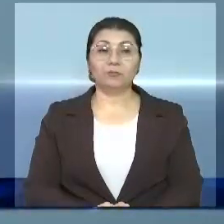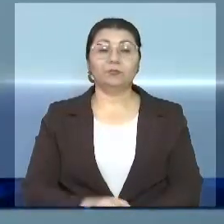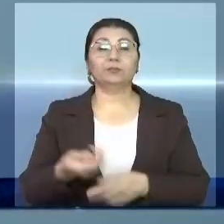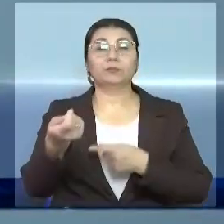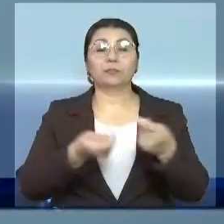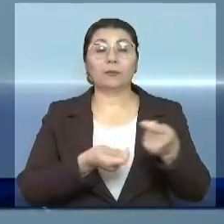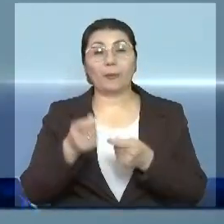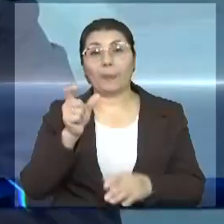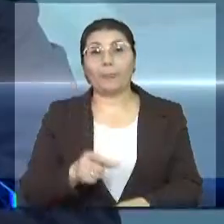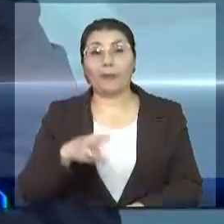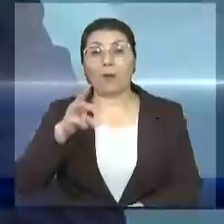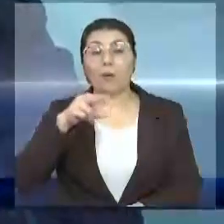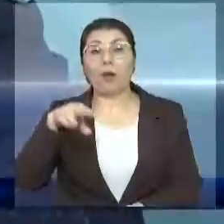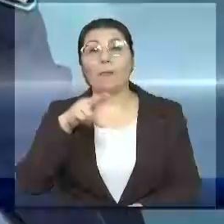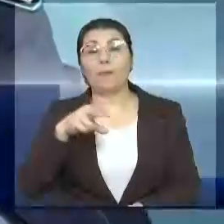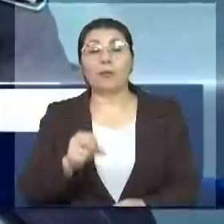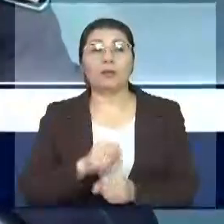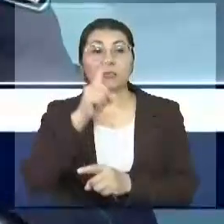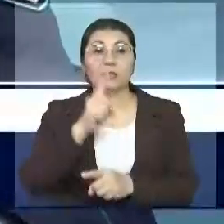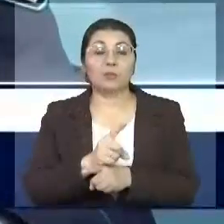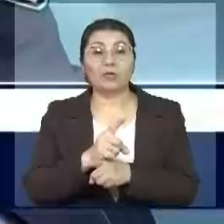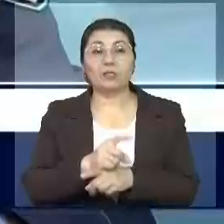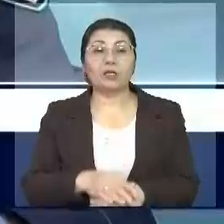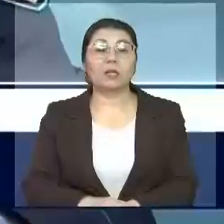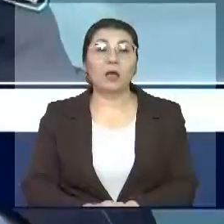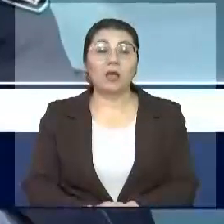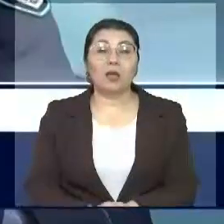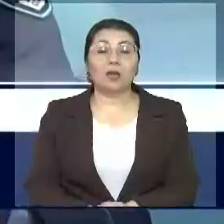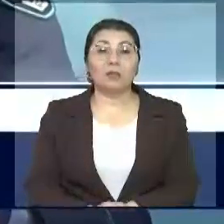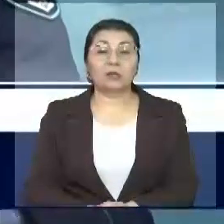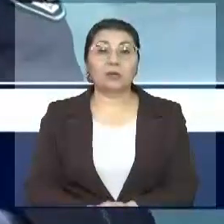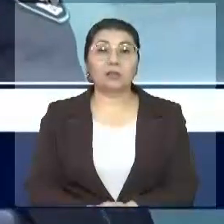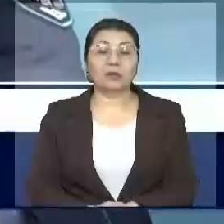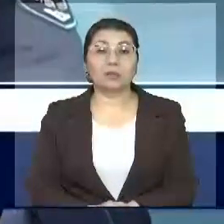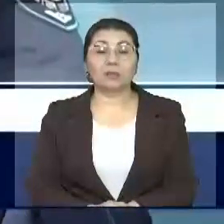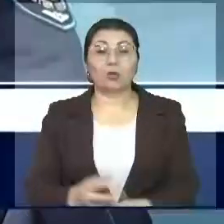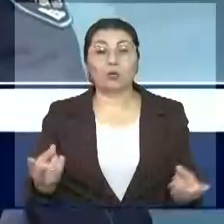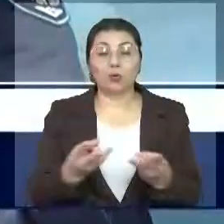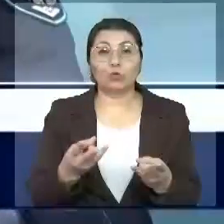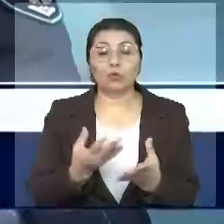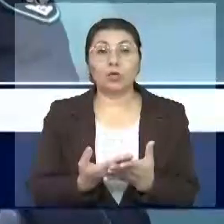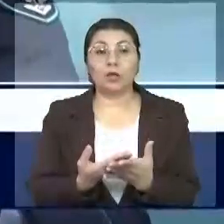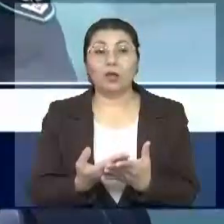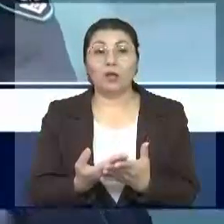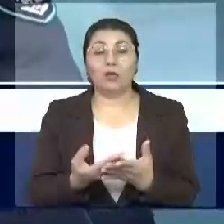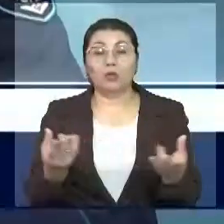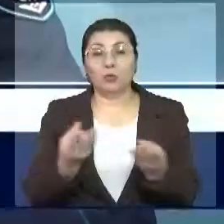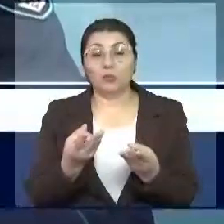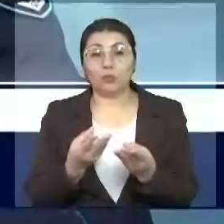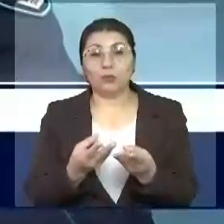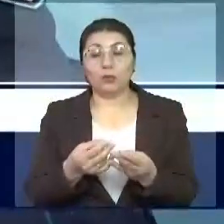Водителями мопедов запрещается ездить, не держась за руль хотя бы одной рукой, то есть отпускать